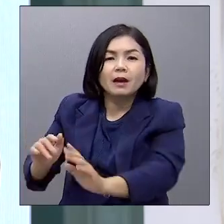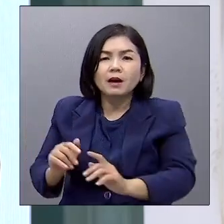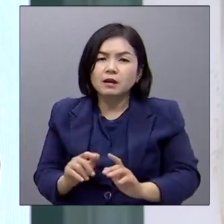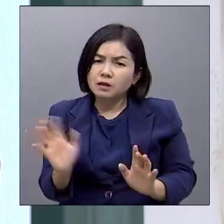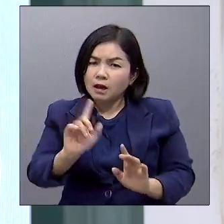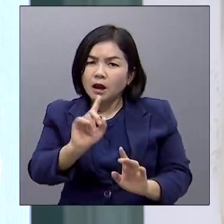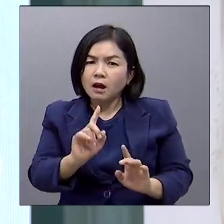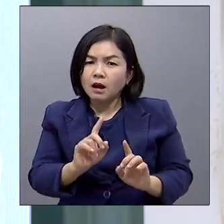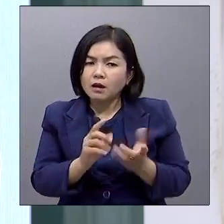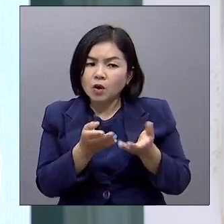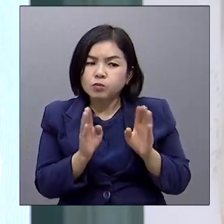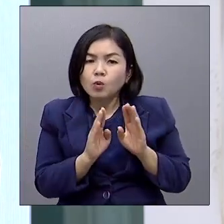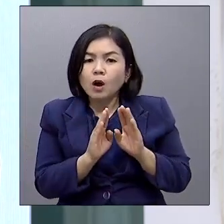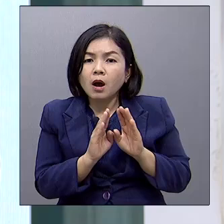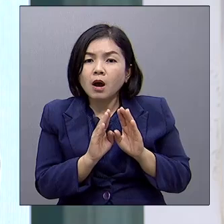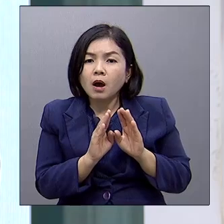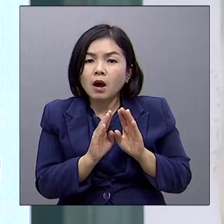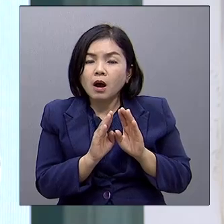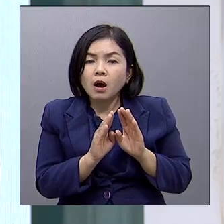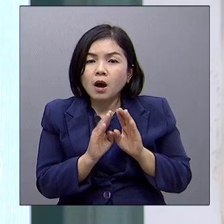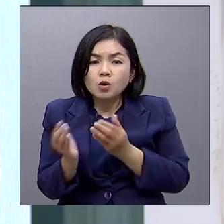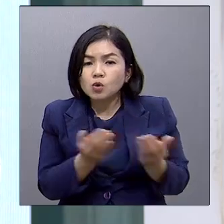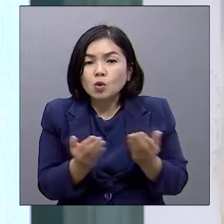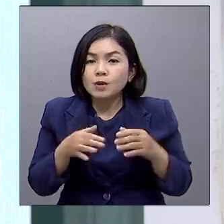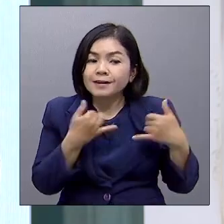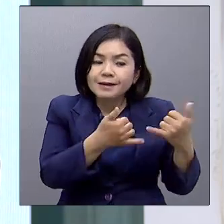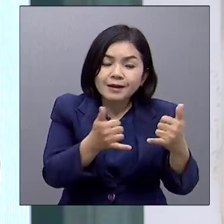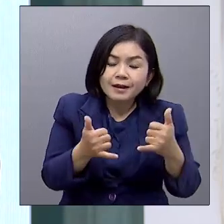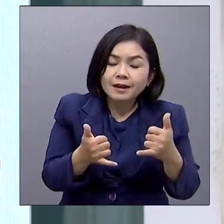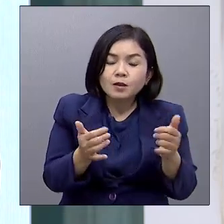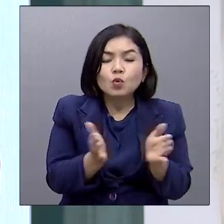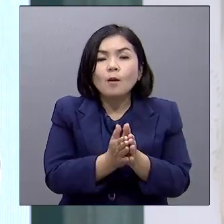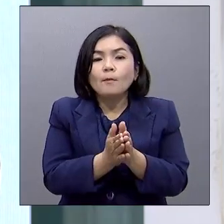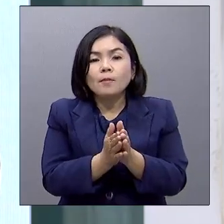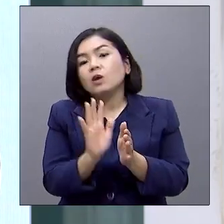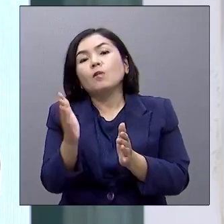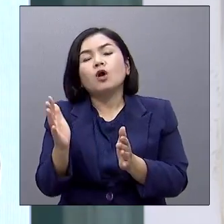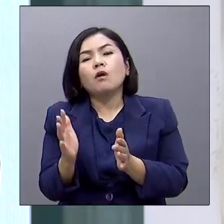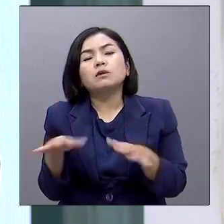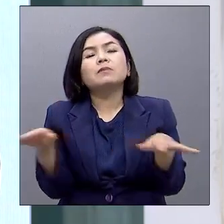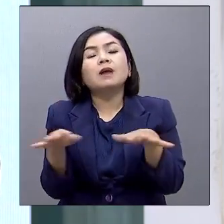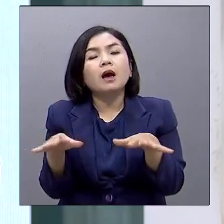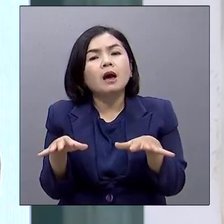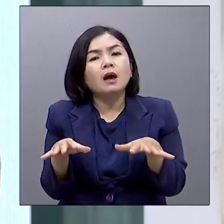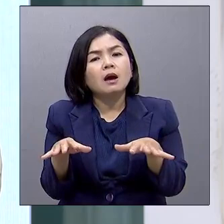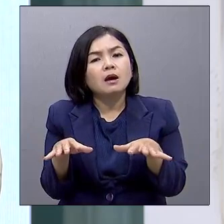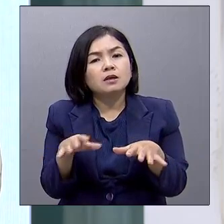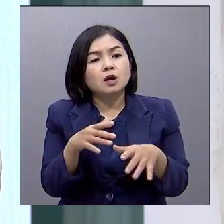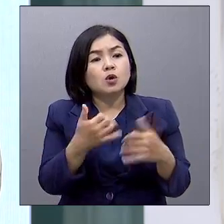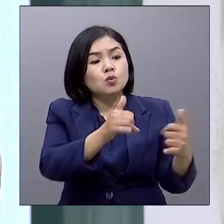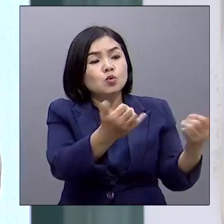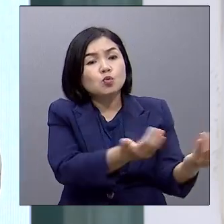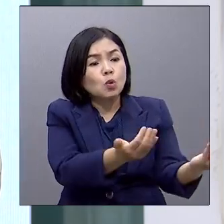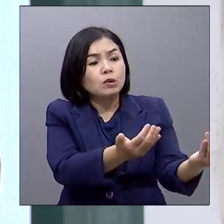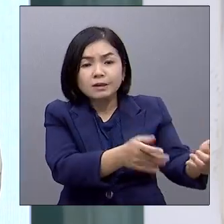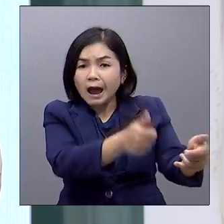ผู้ปกครองเองกไมได้เรีกร้องว่าถ้ารูกตัเองไม่ได้เรน ไม่ได้เรียนมันเป็นคามผปกติมั้ยถ้าลคนอื่นเค้าได้เรีน